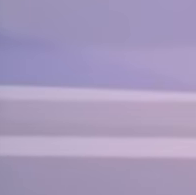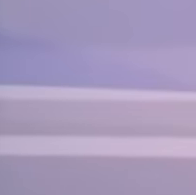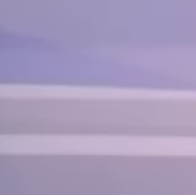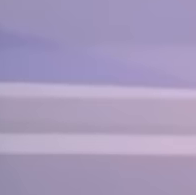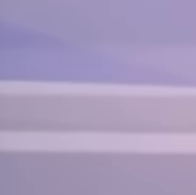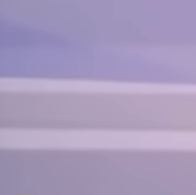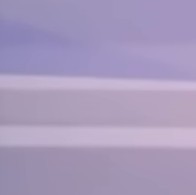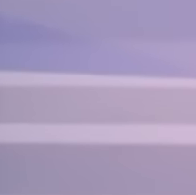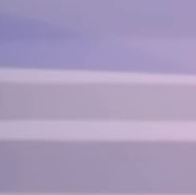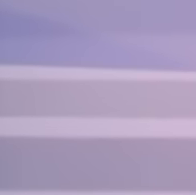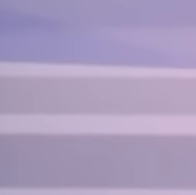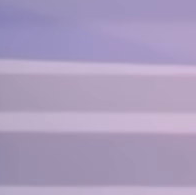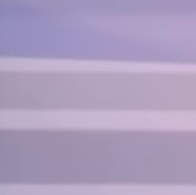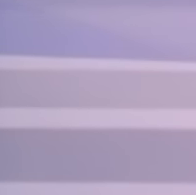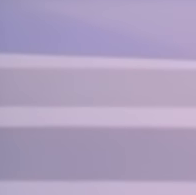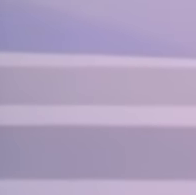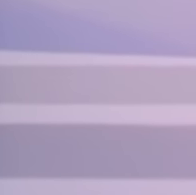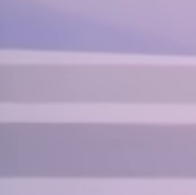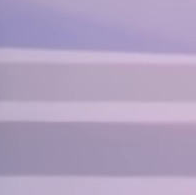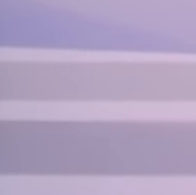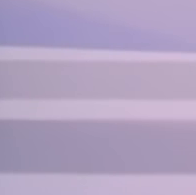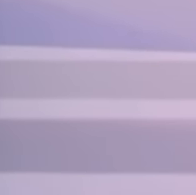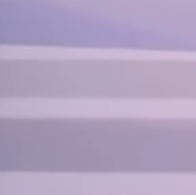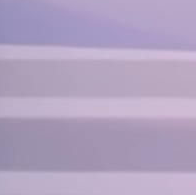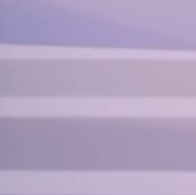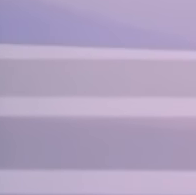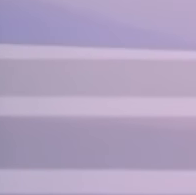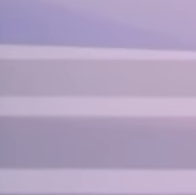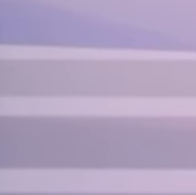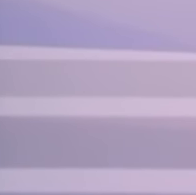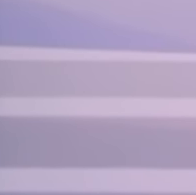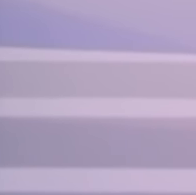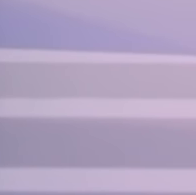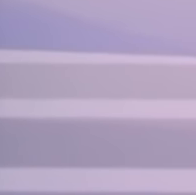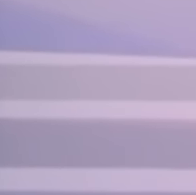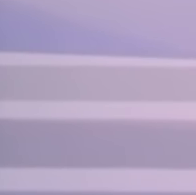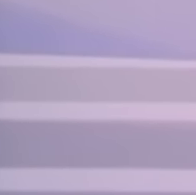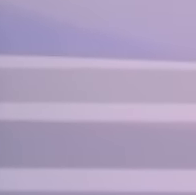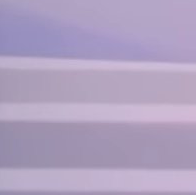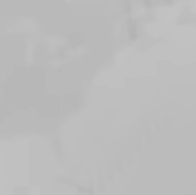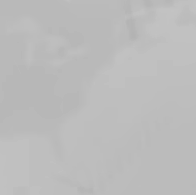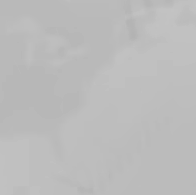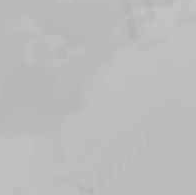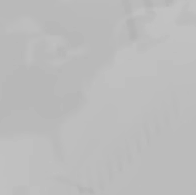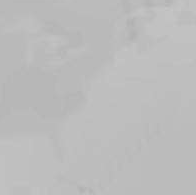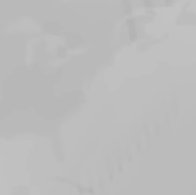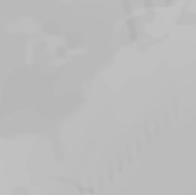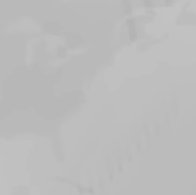abroad, samahan nyo kami sa GMA Pinoy TV at www.gmanews.tv.